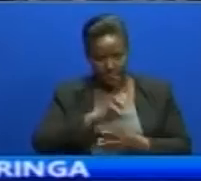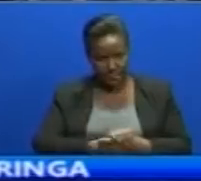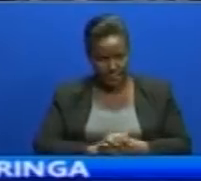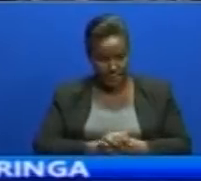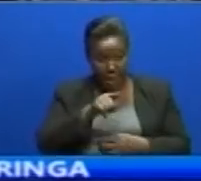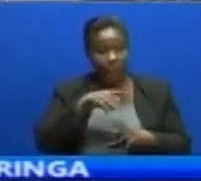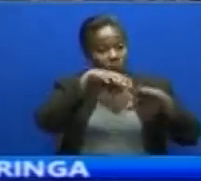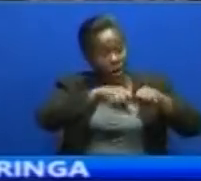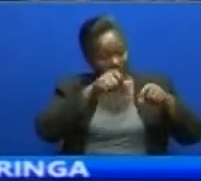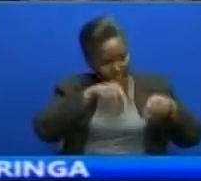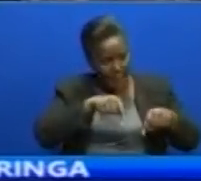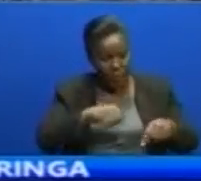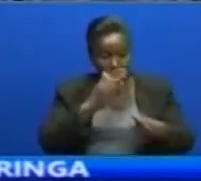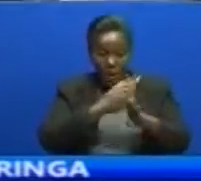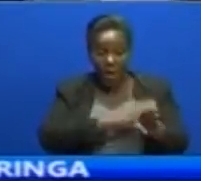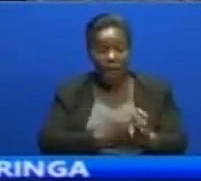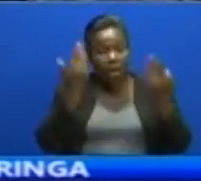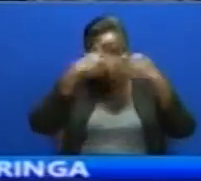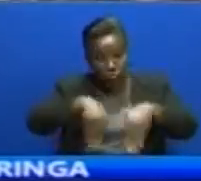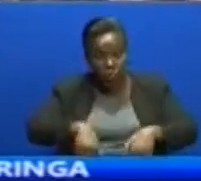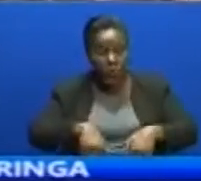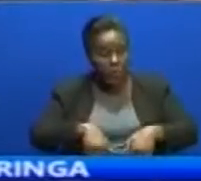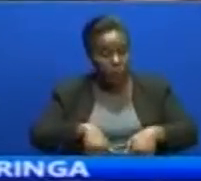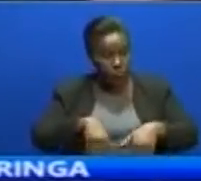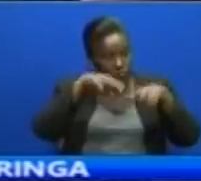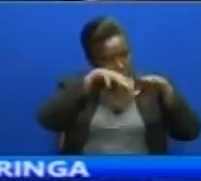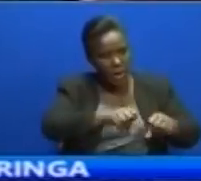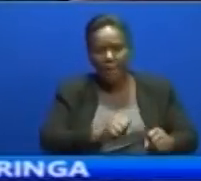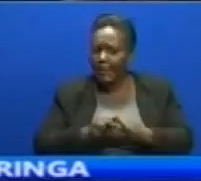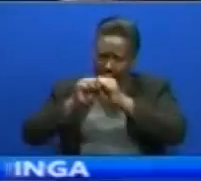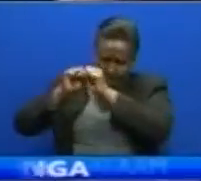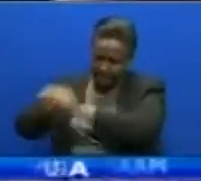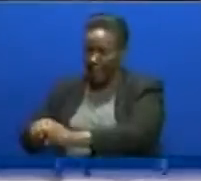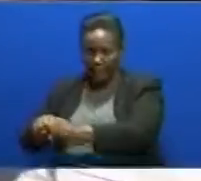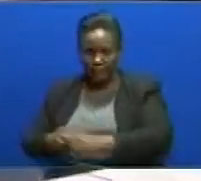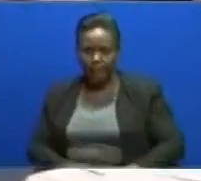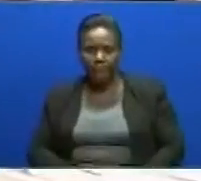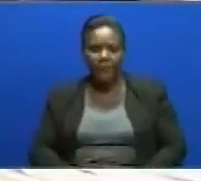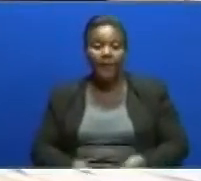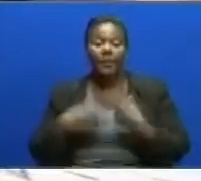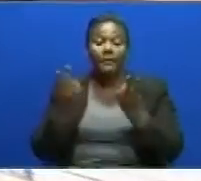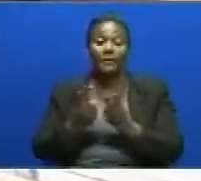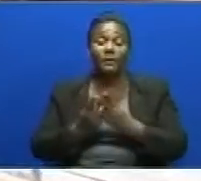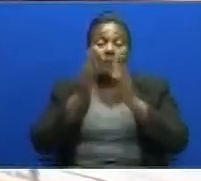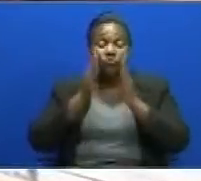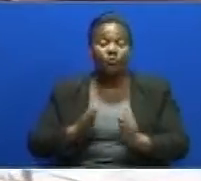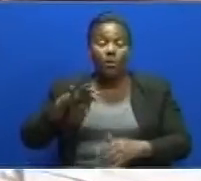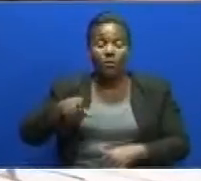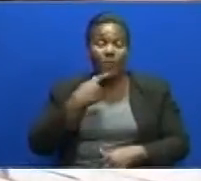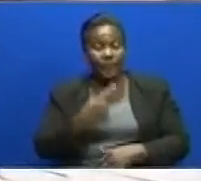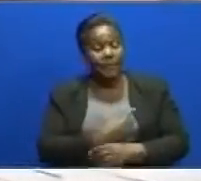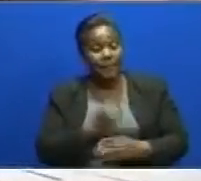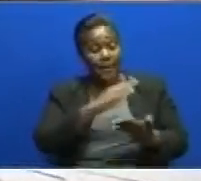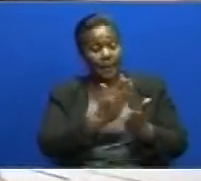usingizi nisikie wamekamatwa wako ndani. Mkuu huyo wa mkoa akaigeukea idara ya fedha kwa kusema imekuwa